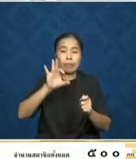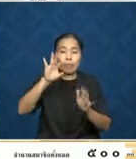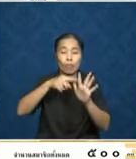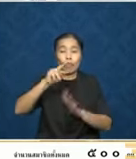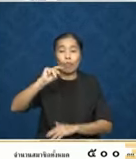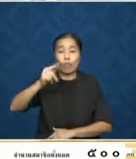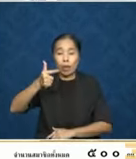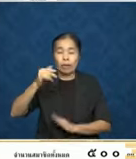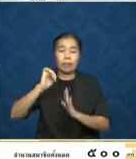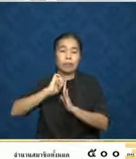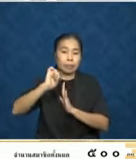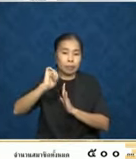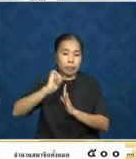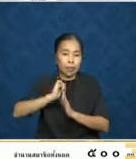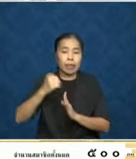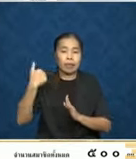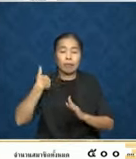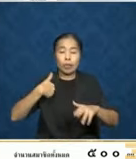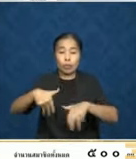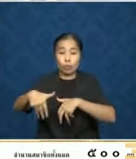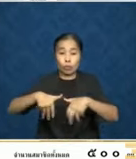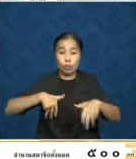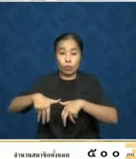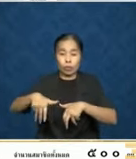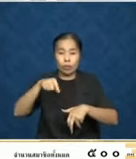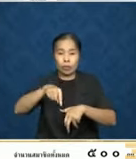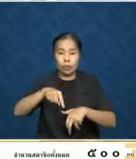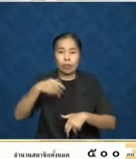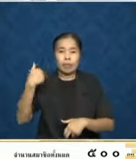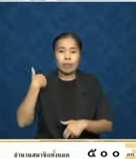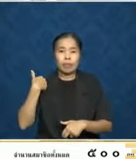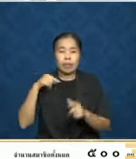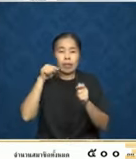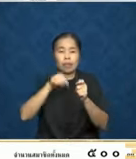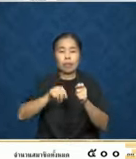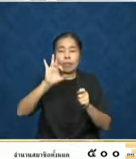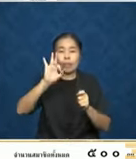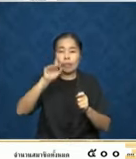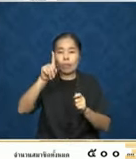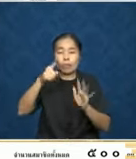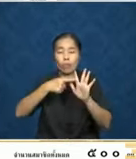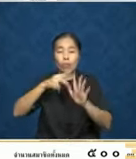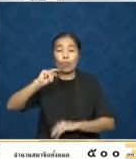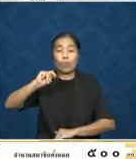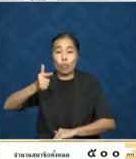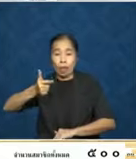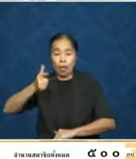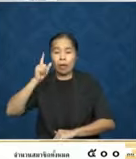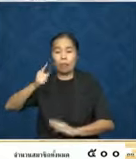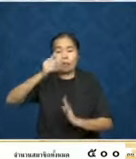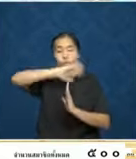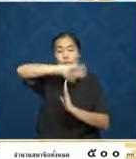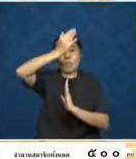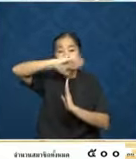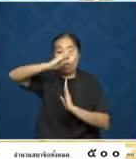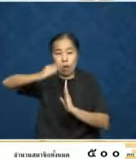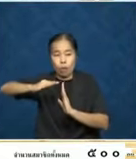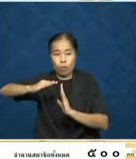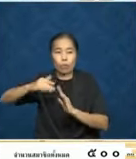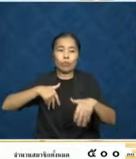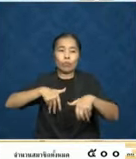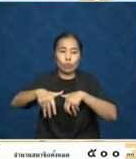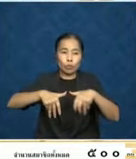นะครับพี่น้องชุมชนที่ดอยอ่างขางตำบลแม่สุนอำเภอฝางจังหวัดเชียงใหม่นะครับเป็นพื้นที่สูงแล้วก็เป็นพื้นที่ชุม